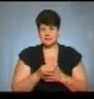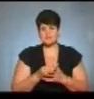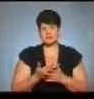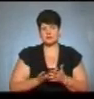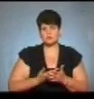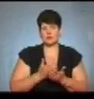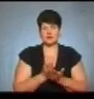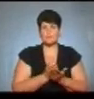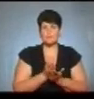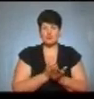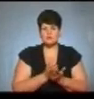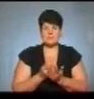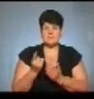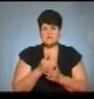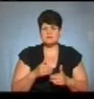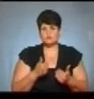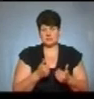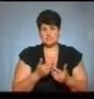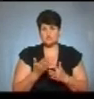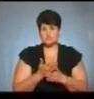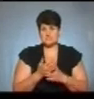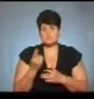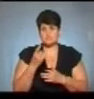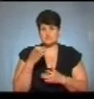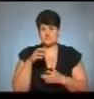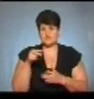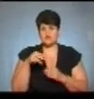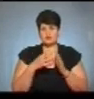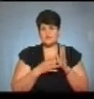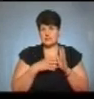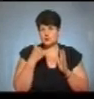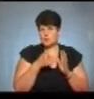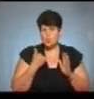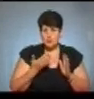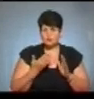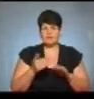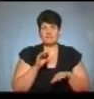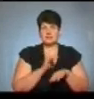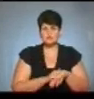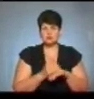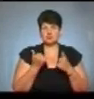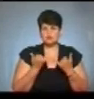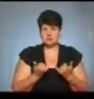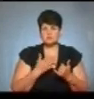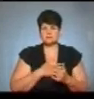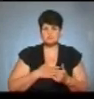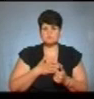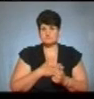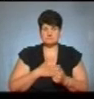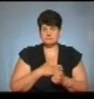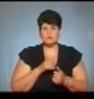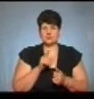житлово-комунальні послуги, які перше звернулися за субсидії з 1 січня 2019 року. І фактично сьогодні переживають через те, що